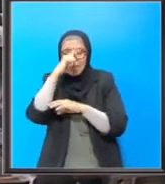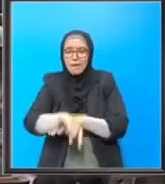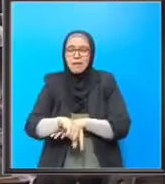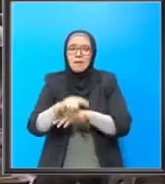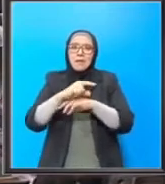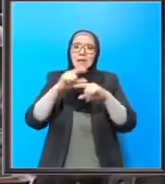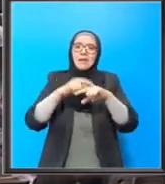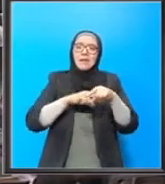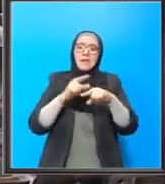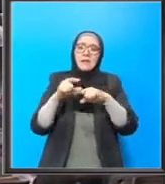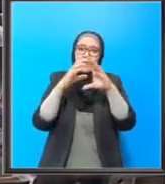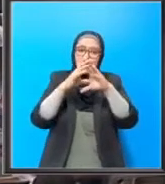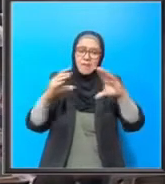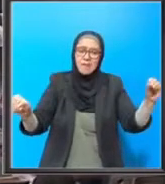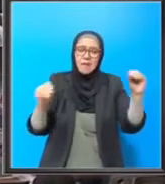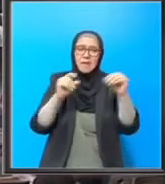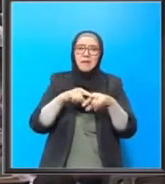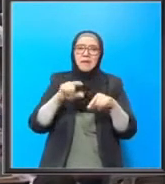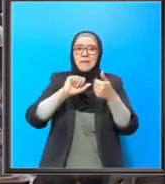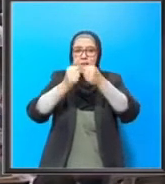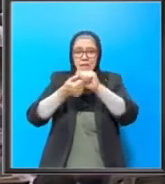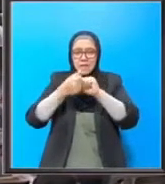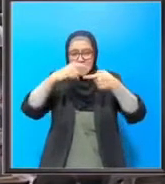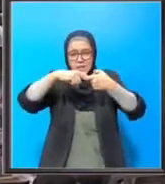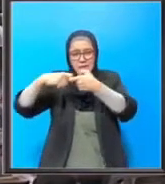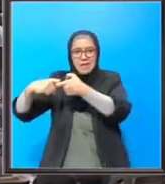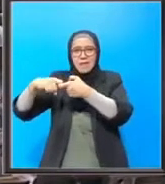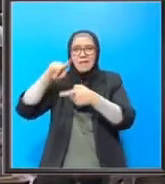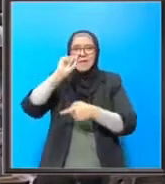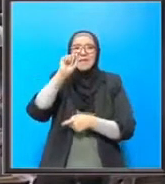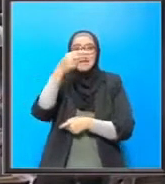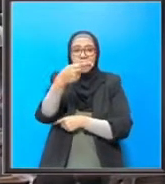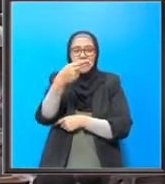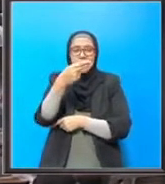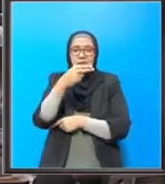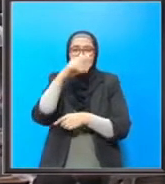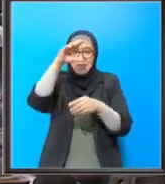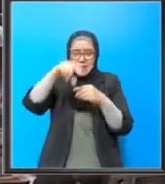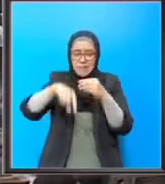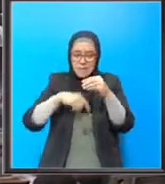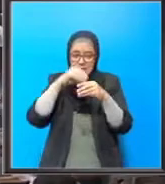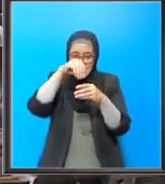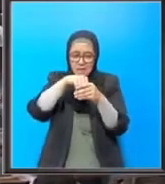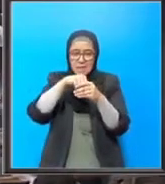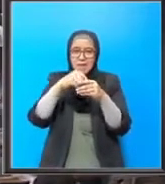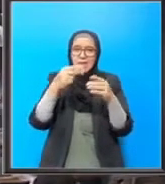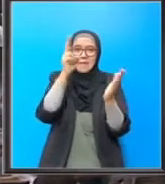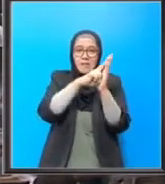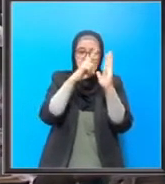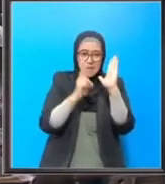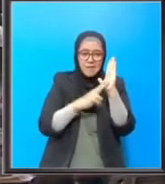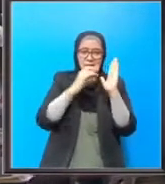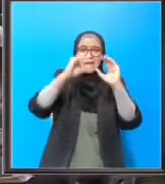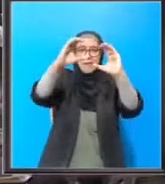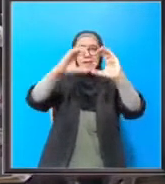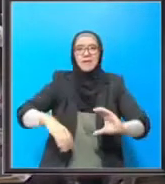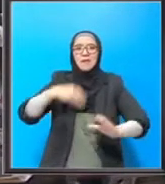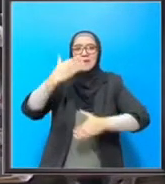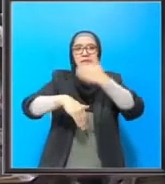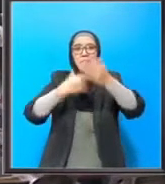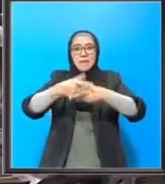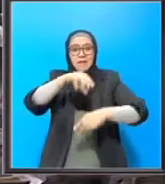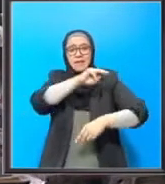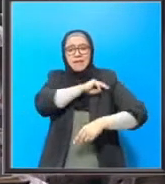dalam seakan Desa seterusnya Datuk musik 050 100 pelan pemulihan